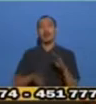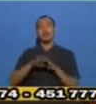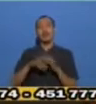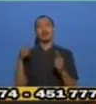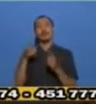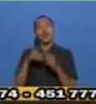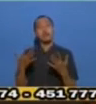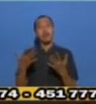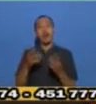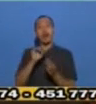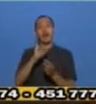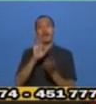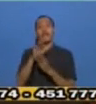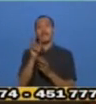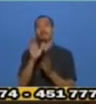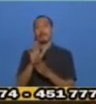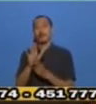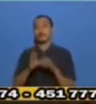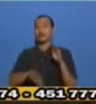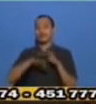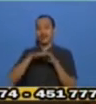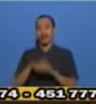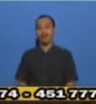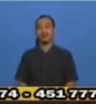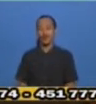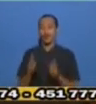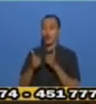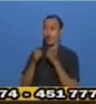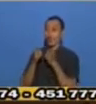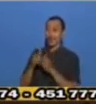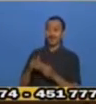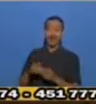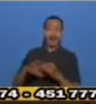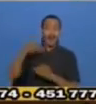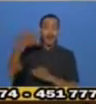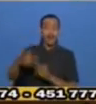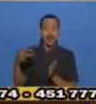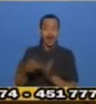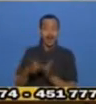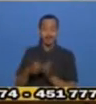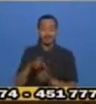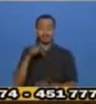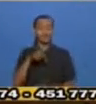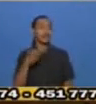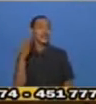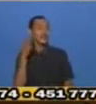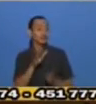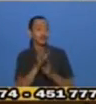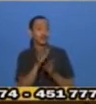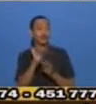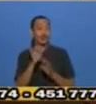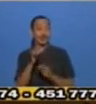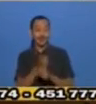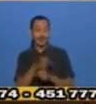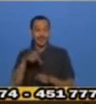Baik. Nanti akan kita lanjutkan lagi Bu Pembayun di bincang hari ini sesi yang keempat Dan Bu Nuning, kita harus jeda dulu, nanti kita lanjut lagi